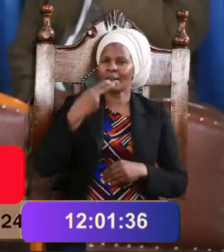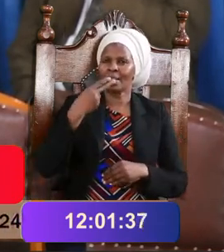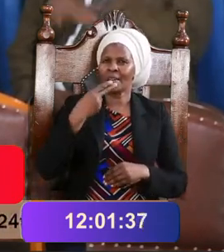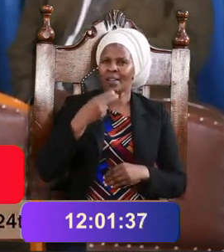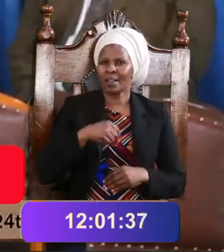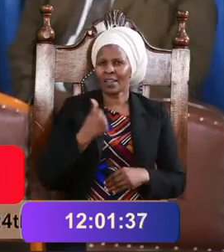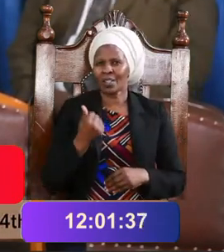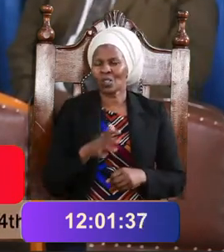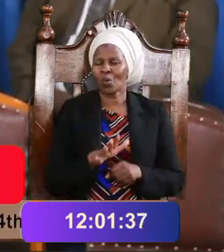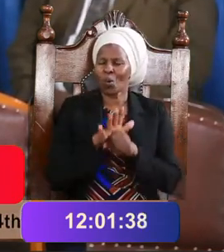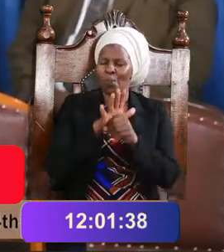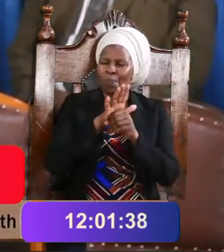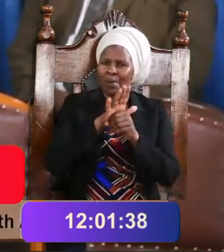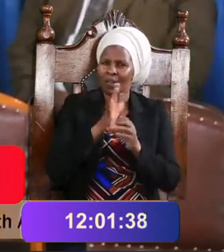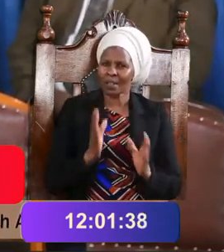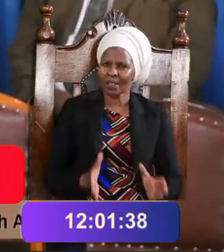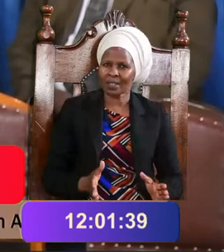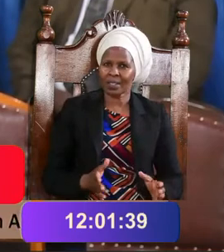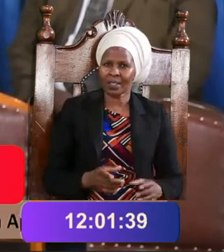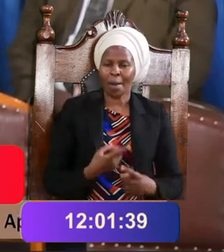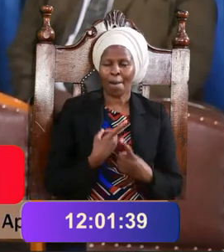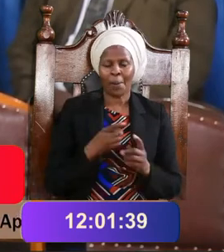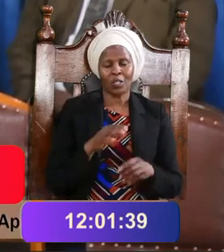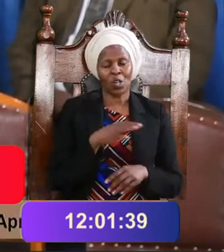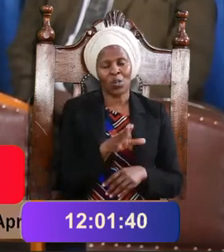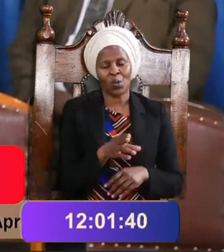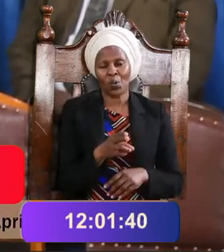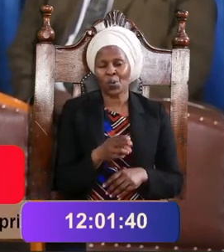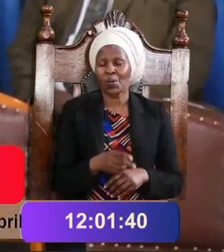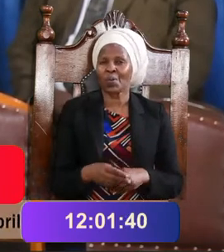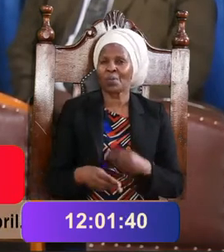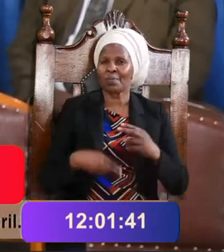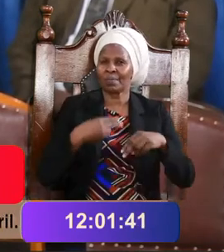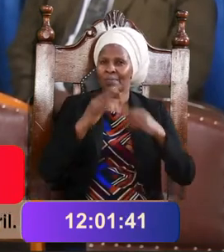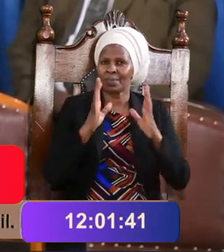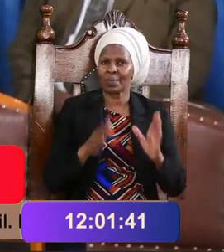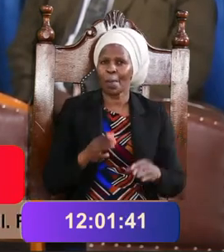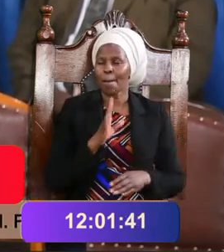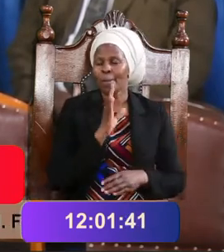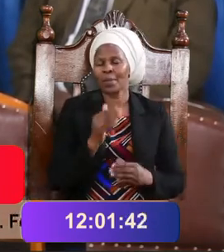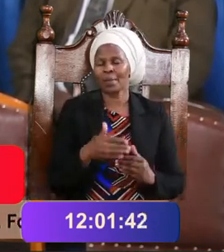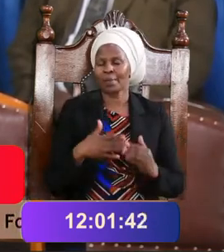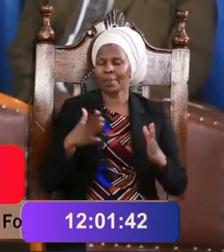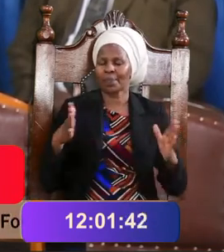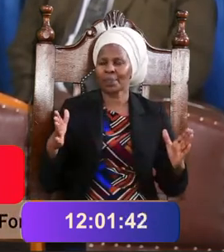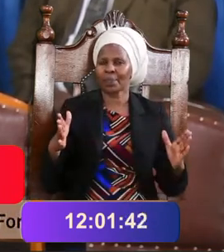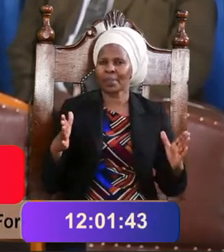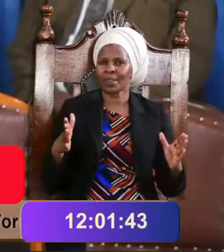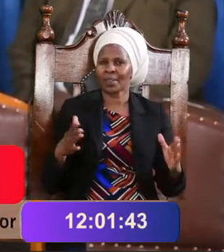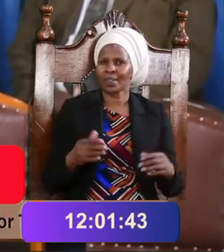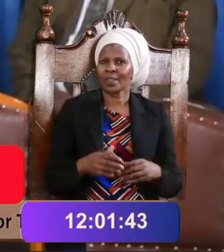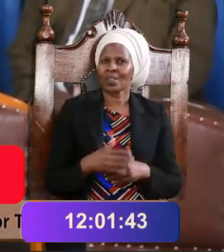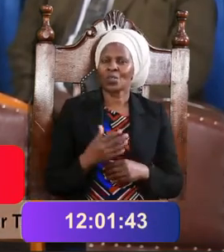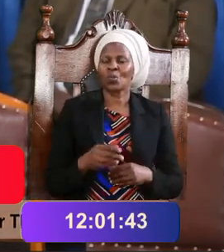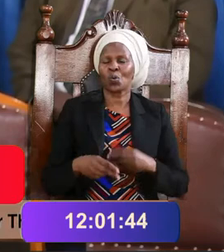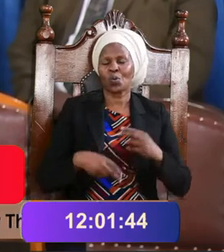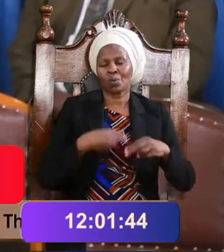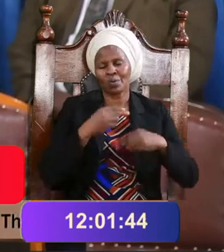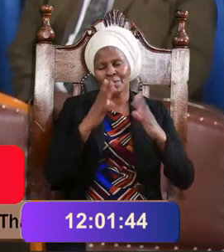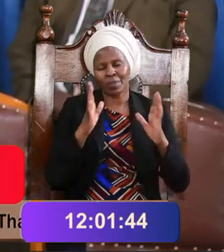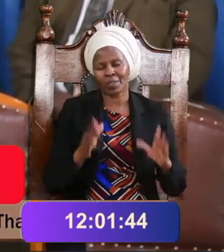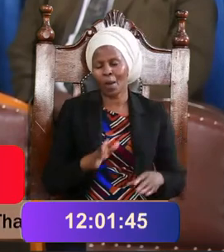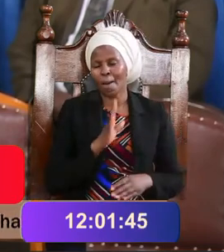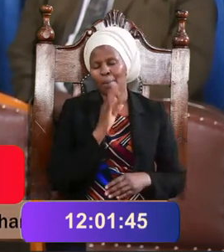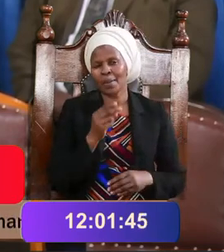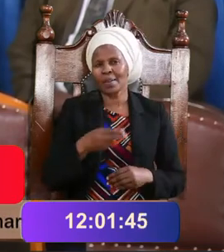wanakutisha, hozana iwe juu. Neema ambayo Mungu anatupatia siku ya leo ni kuweka hozana yetu iwe